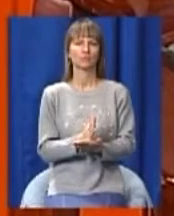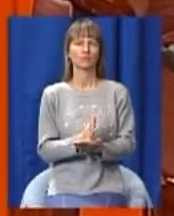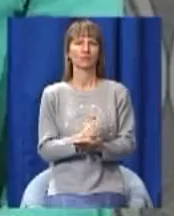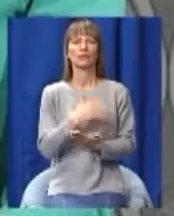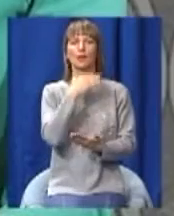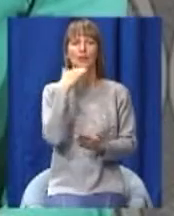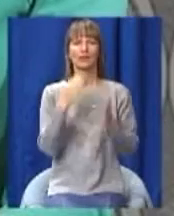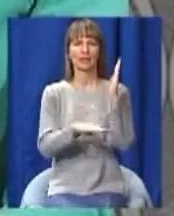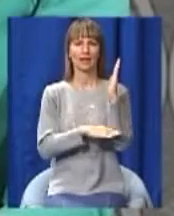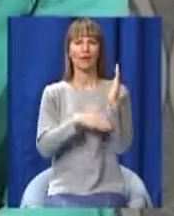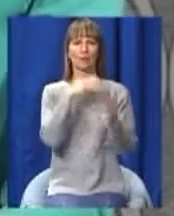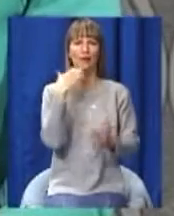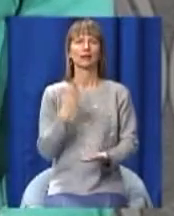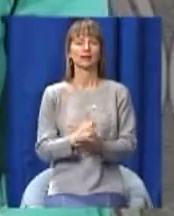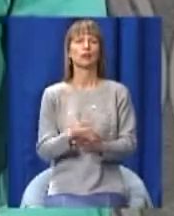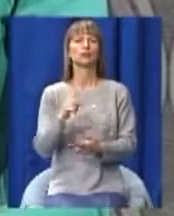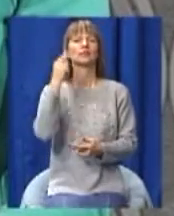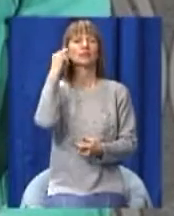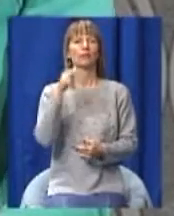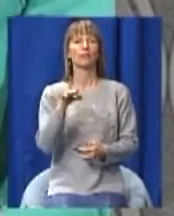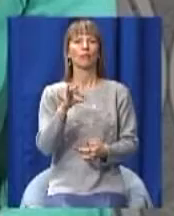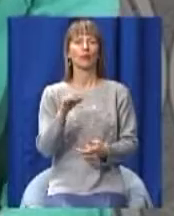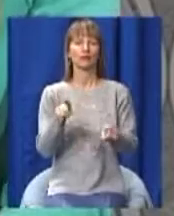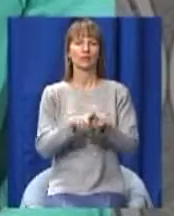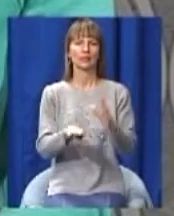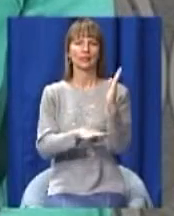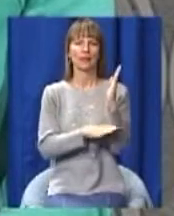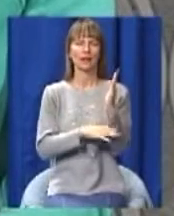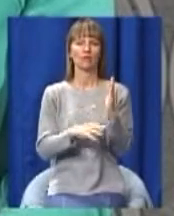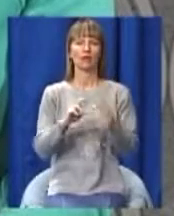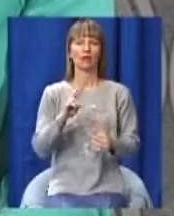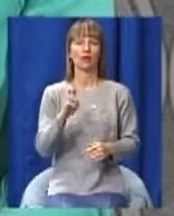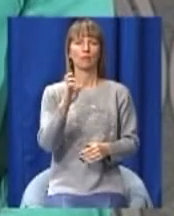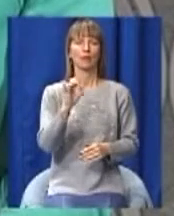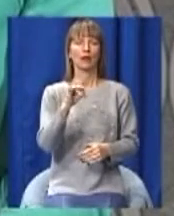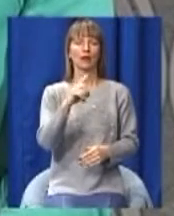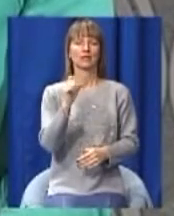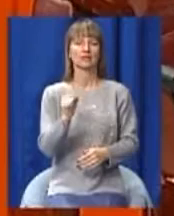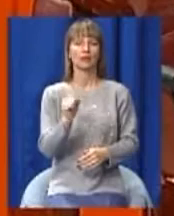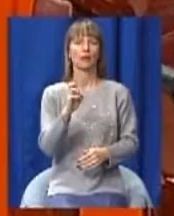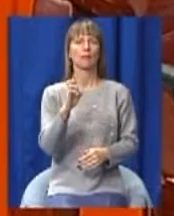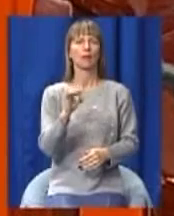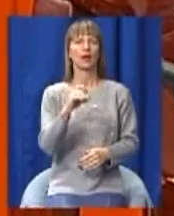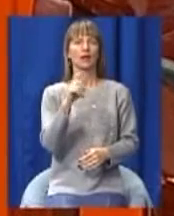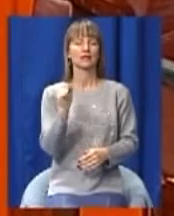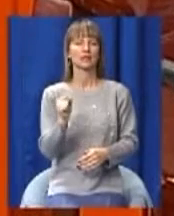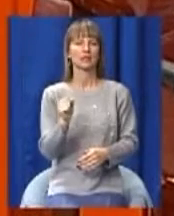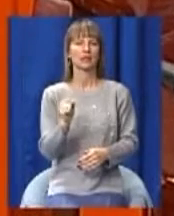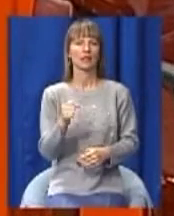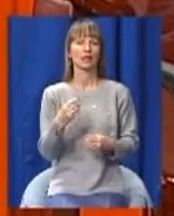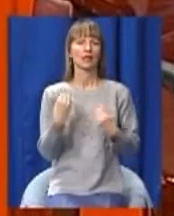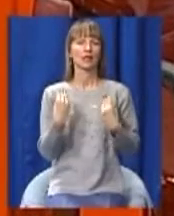Ну, дуже багато дерев, да. Певно, є, так? А що ти знаєш про таке дерево, як береза? Береза